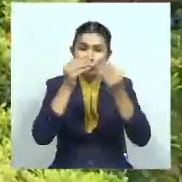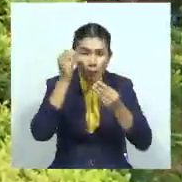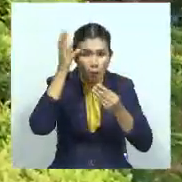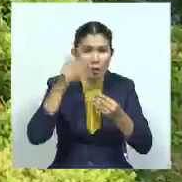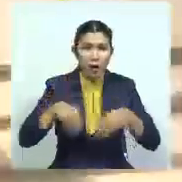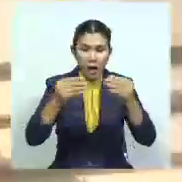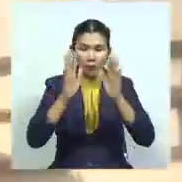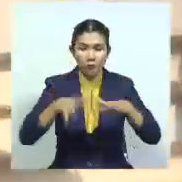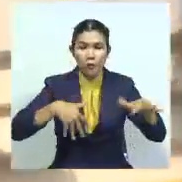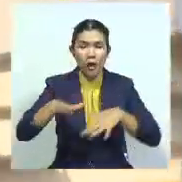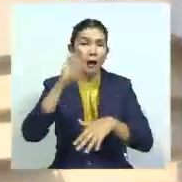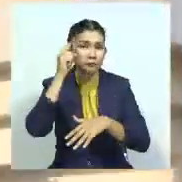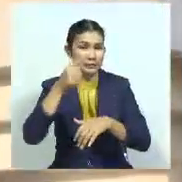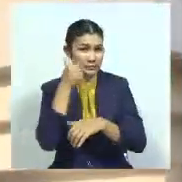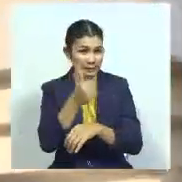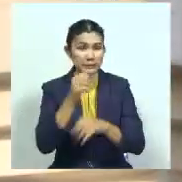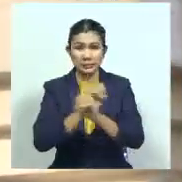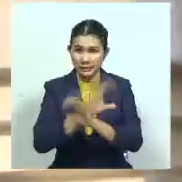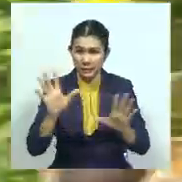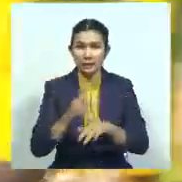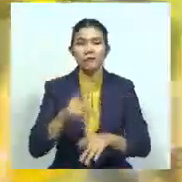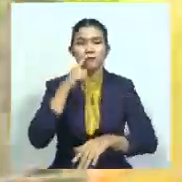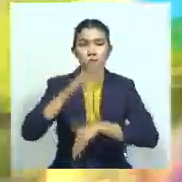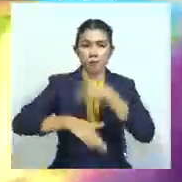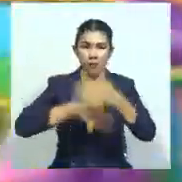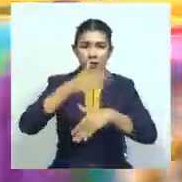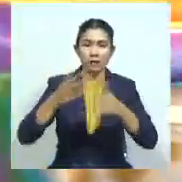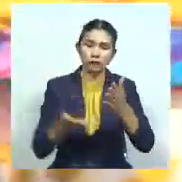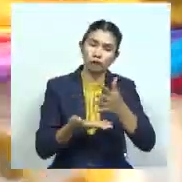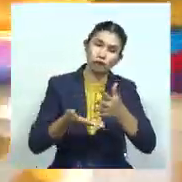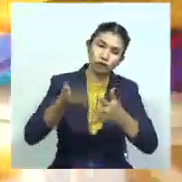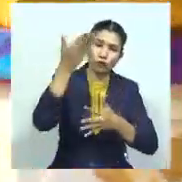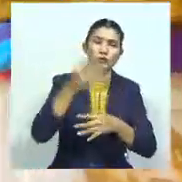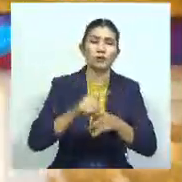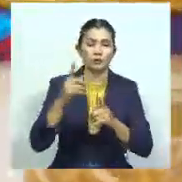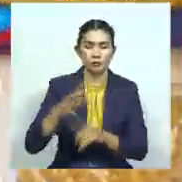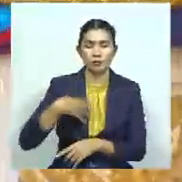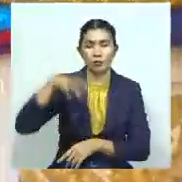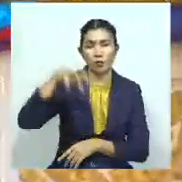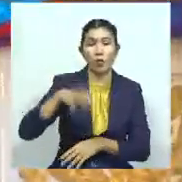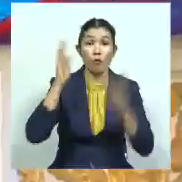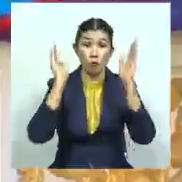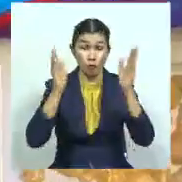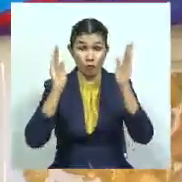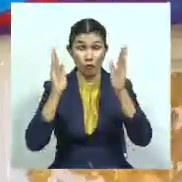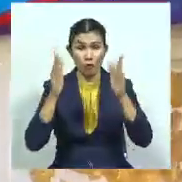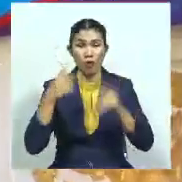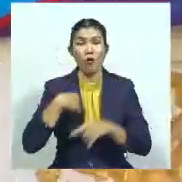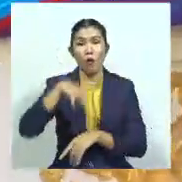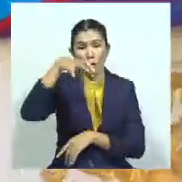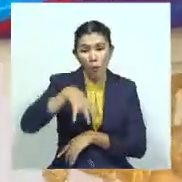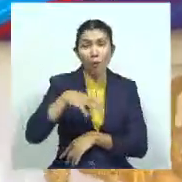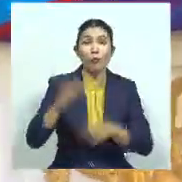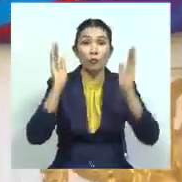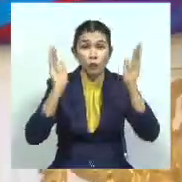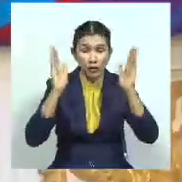ให้กับประชาชนผ่านสื่อต่างๆได้พัฒนาขึ้นมาเป็นลำดับสู่การเป็นสำนักงานโฆษณาการกรมโฆษณา